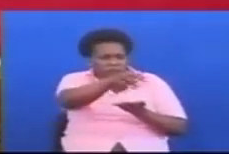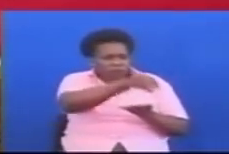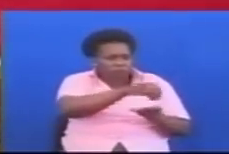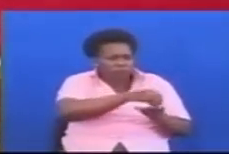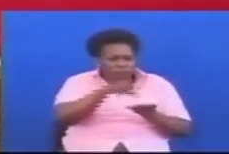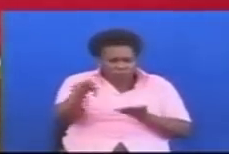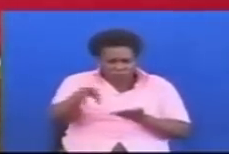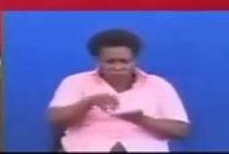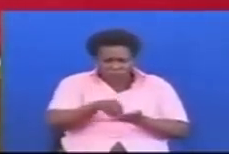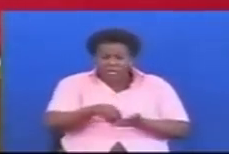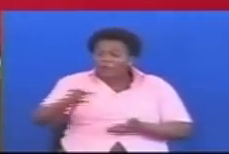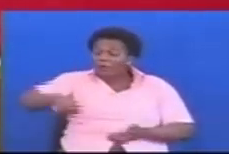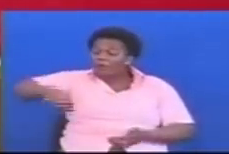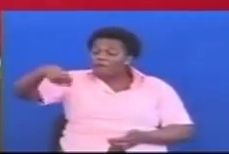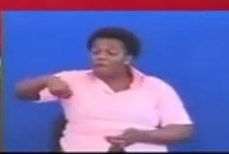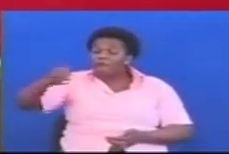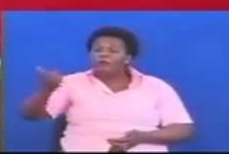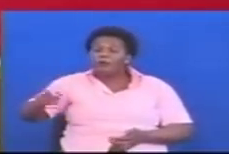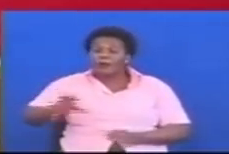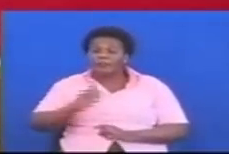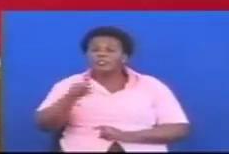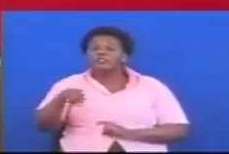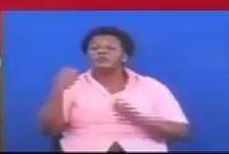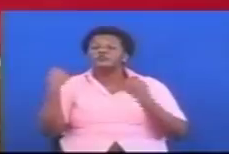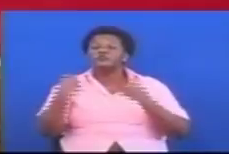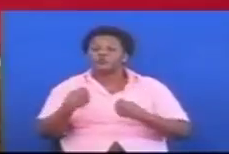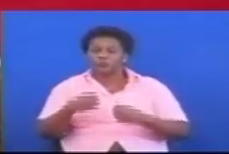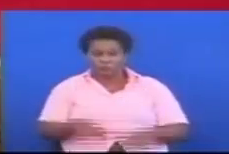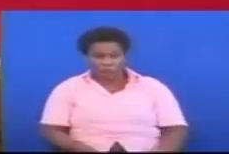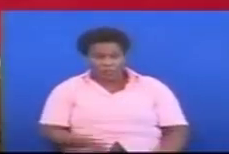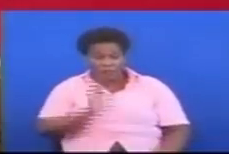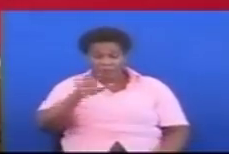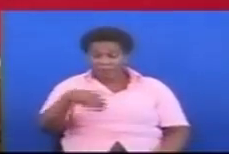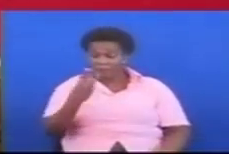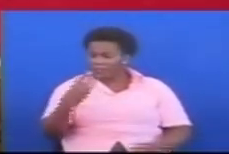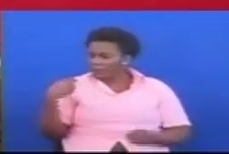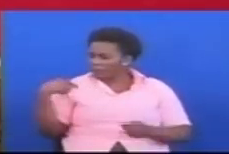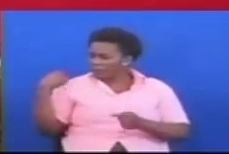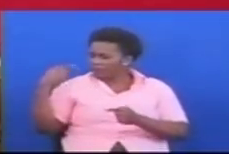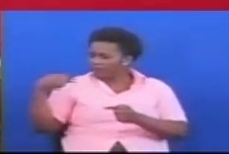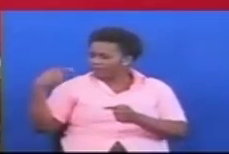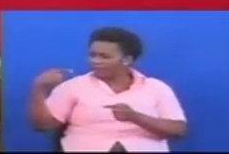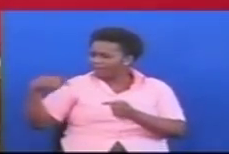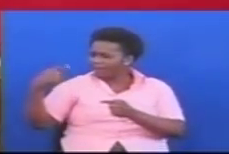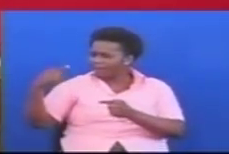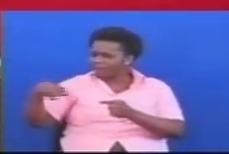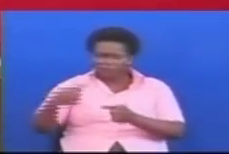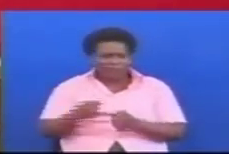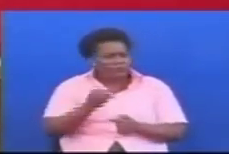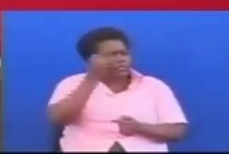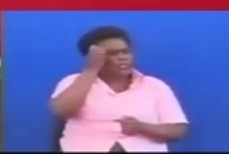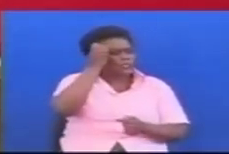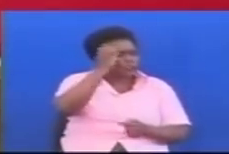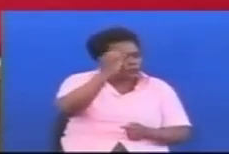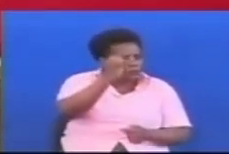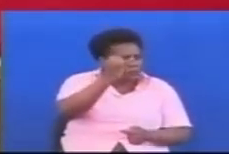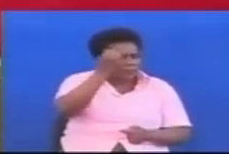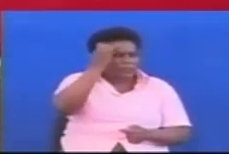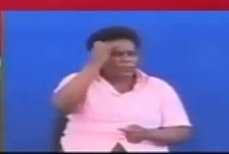maji. Mheshimiwa Mwenyekiti, kwa miaka mitatu mfululizo kamati imekuwa ikishauri serikali kuimarisha makusanyo ya mfuko wa